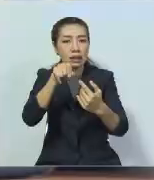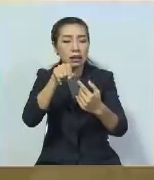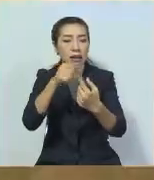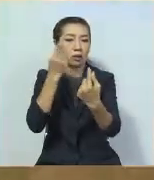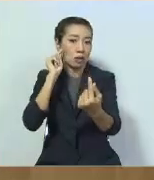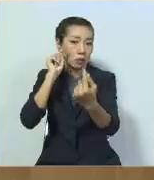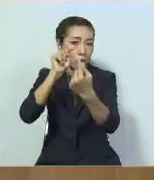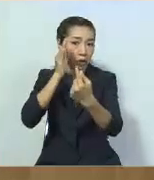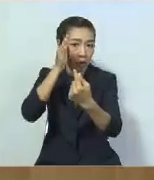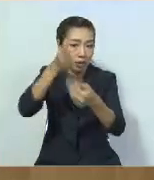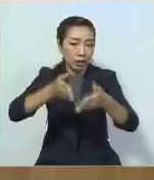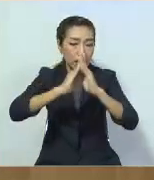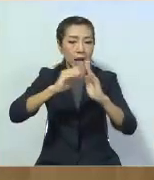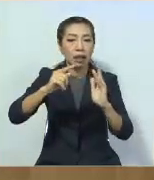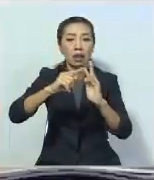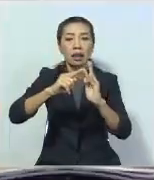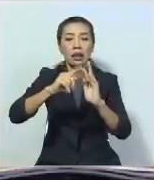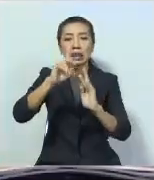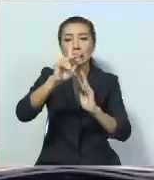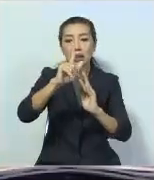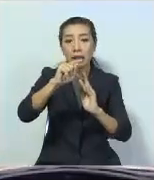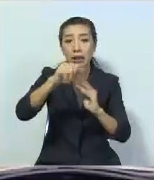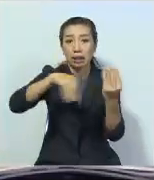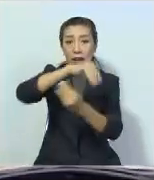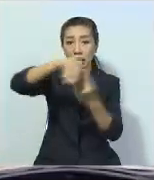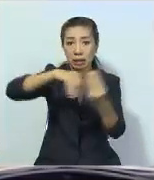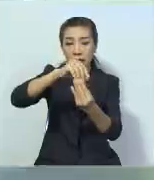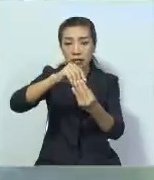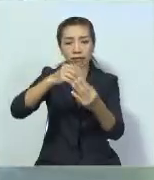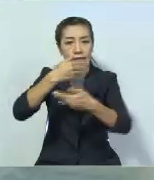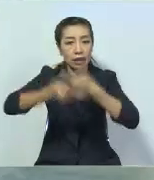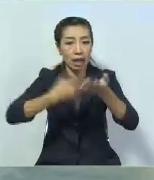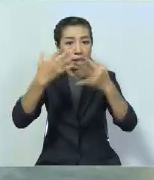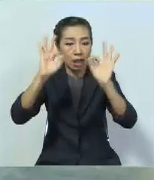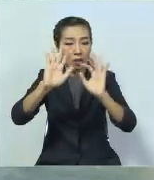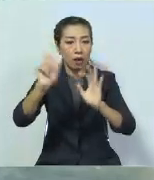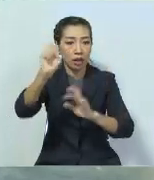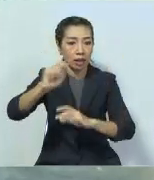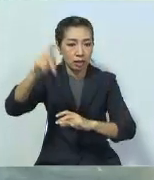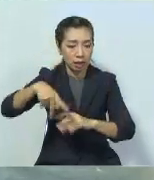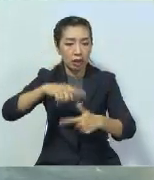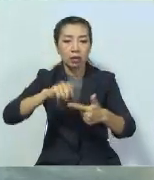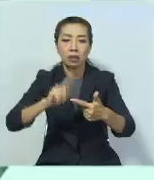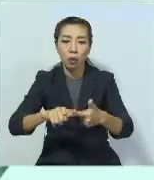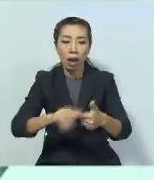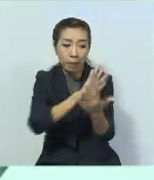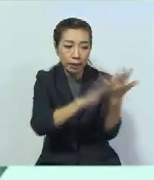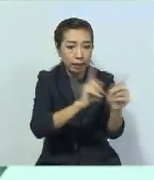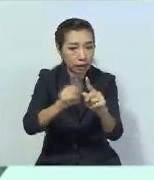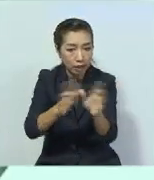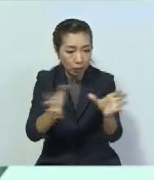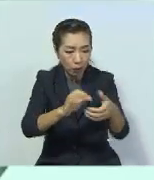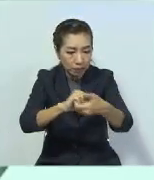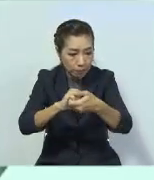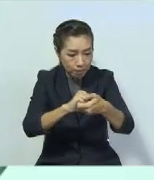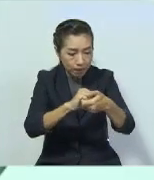ำไปสู่การจัดตั้งเขตการค้าเสรีเอเชียแปซิฟิกการส่งเสริมความเชื่อมโยงภายในอนุภูมิภาคเพื่อนำไปสู่การเชื่อมโย